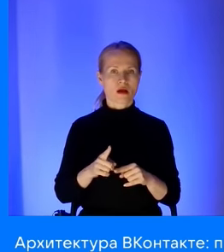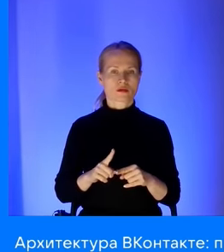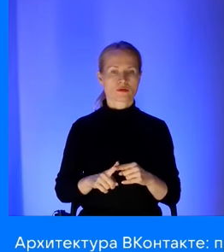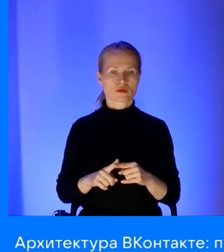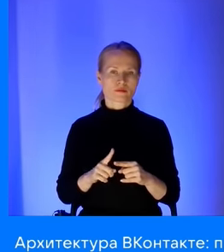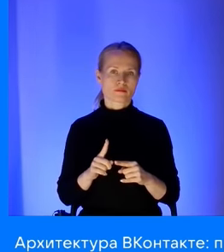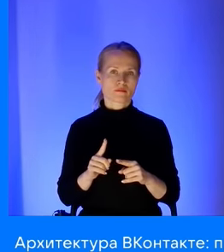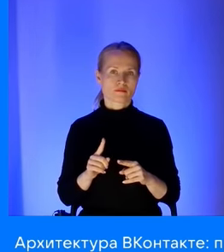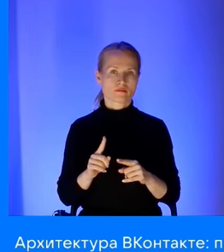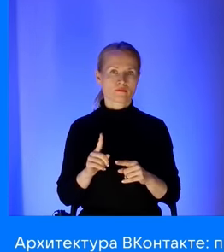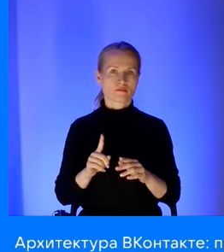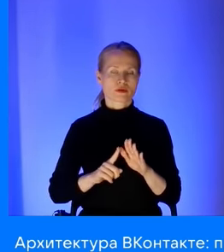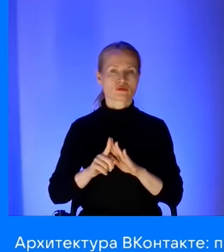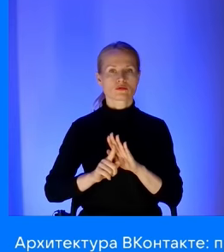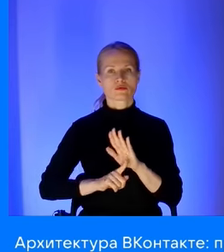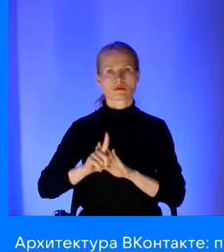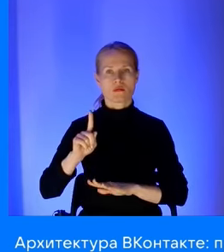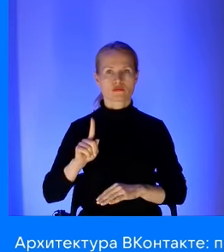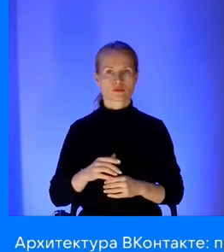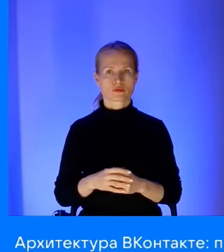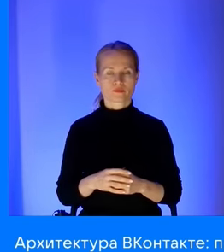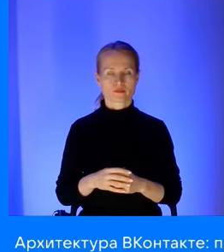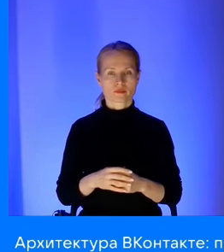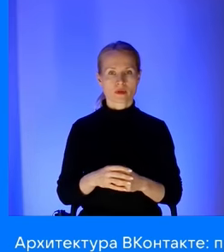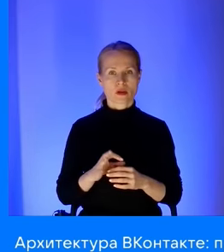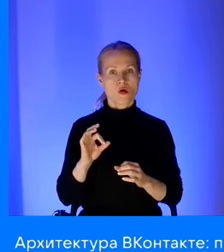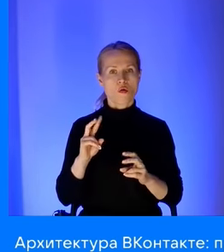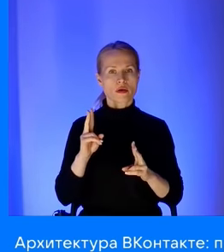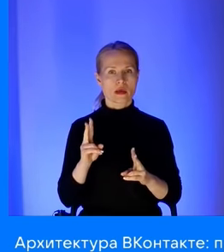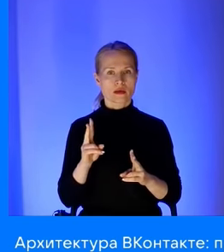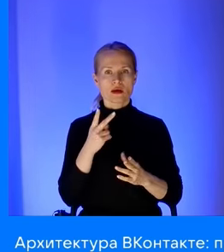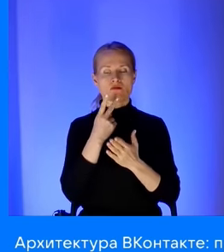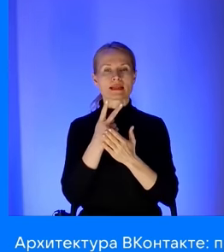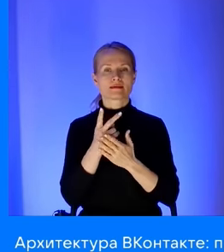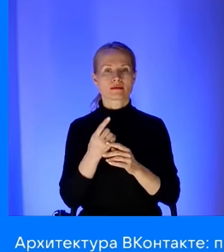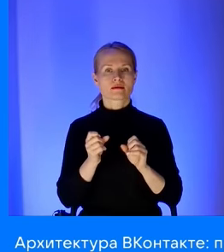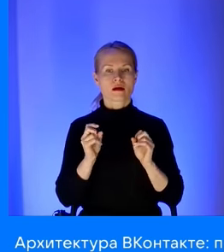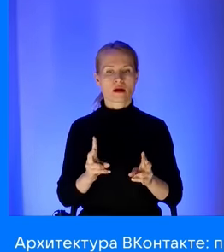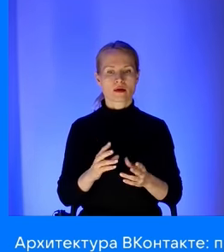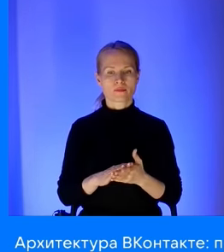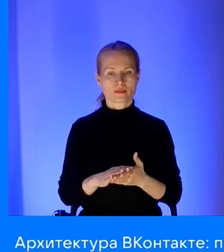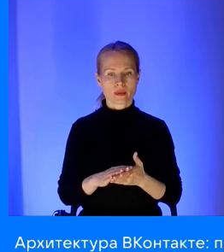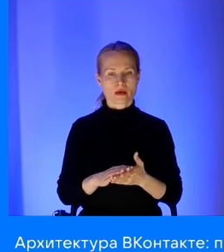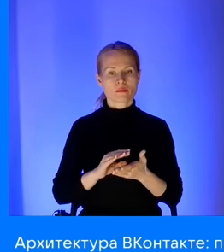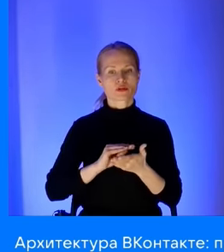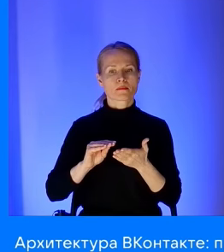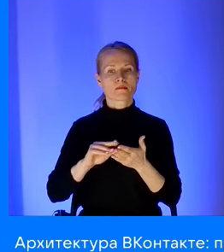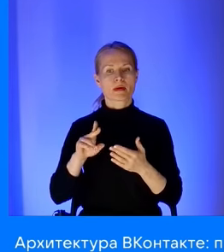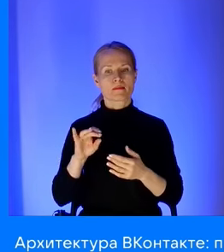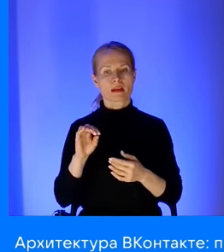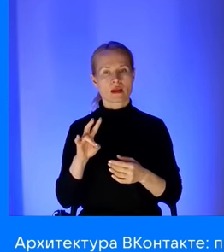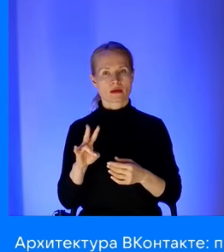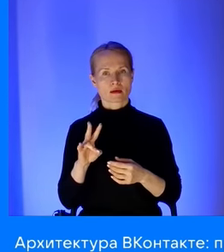на которой уже производится запуск на прокш Окей как выглядит пайплайн мы пишем п модель